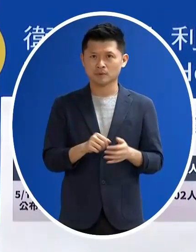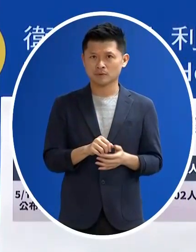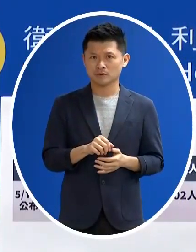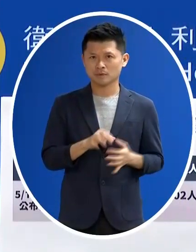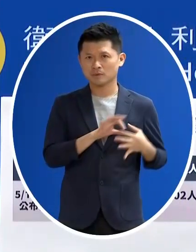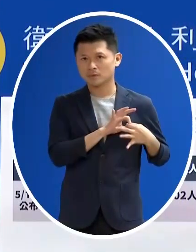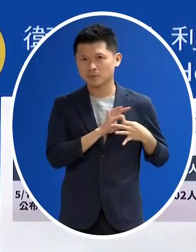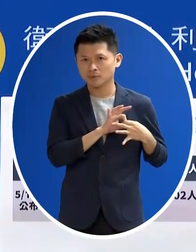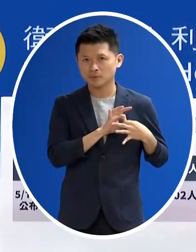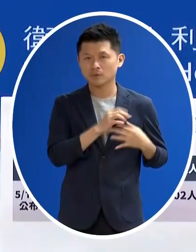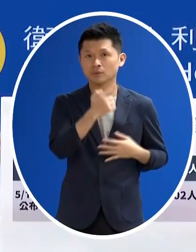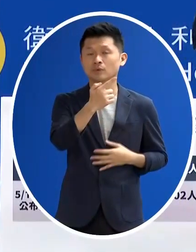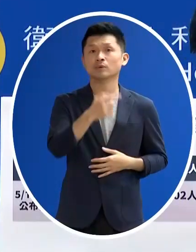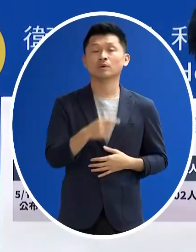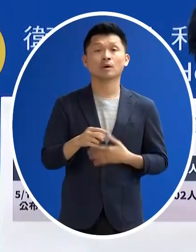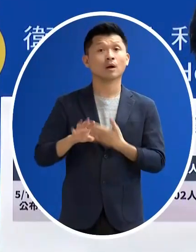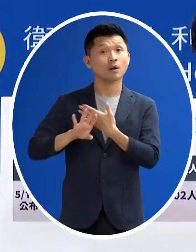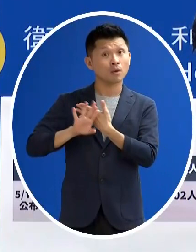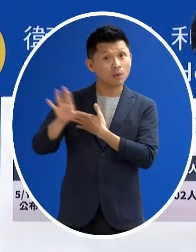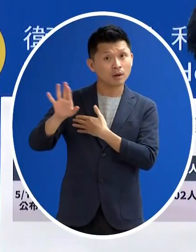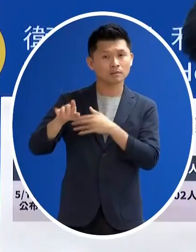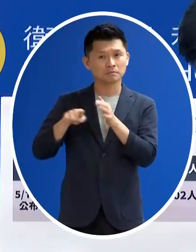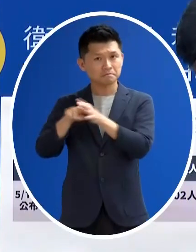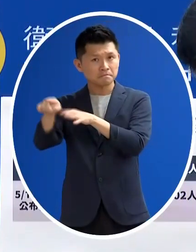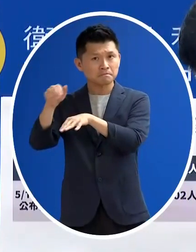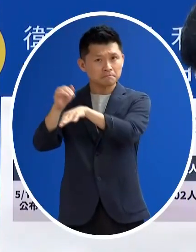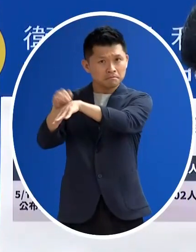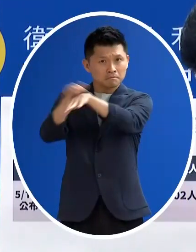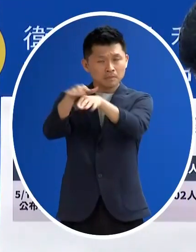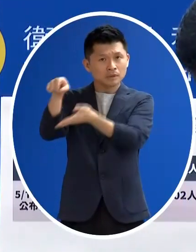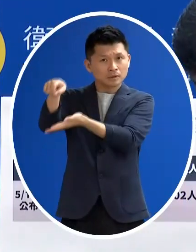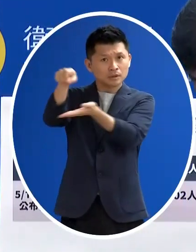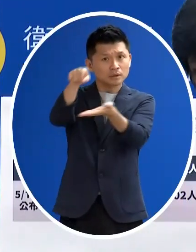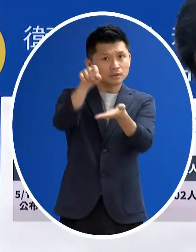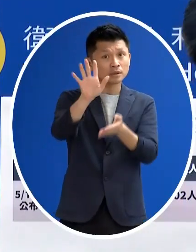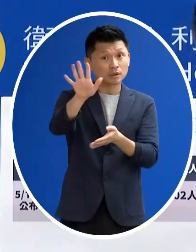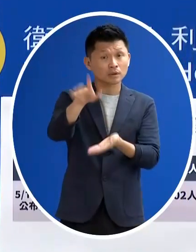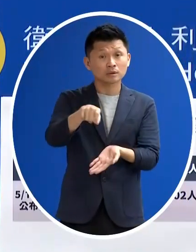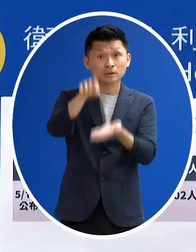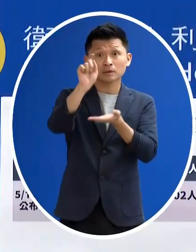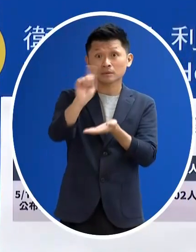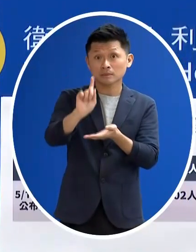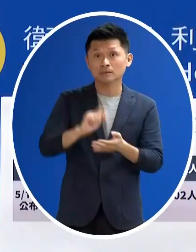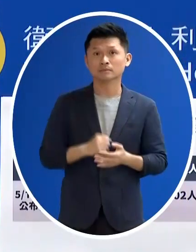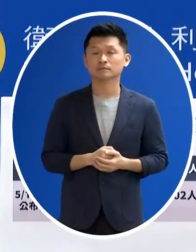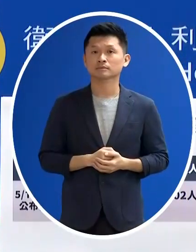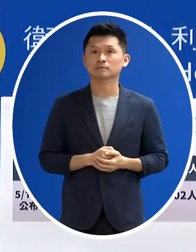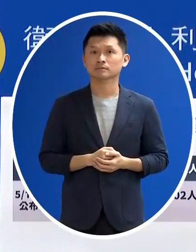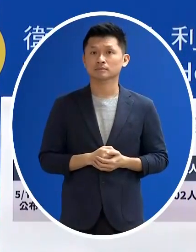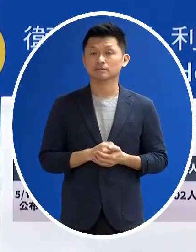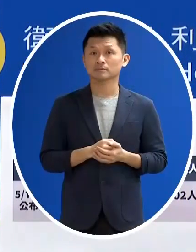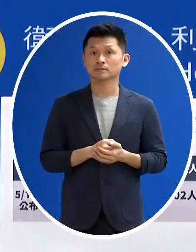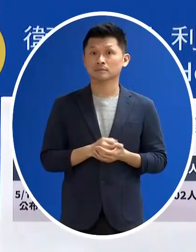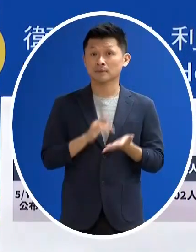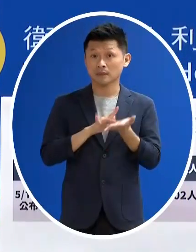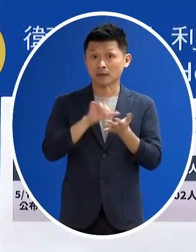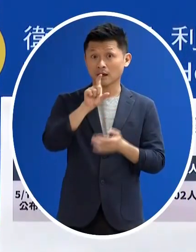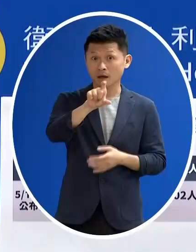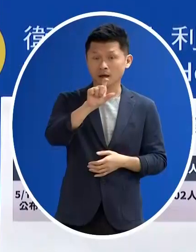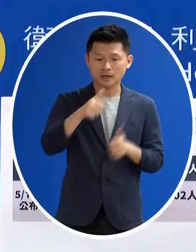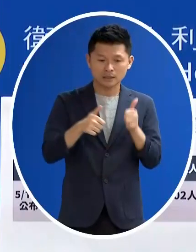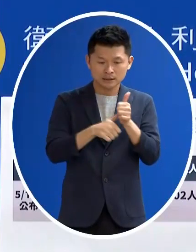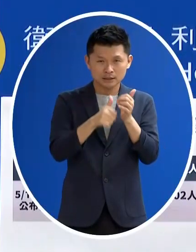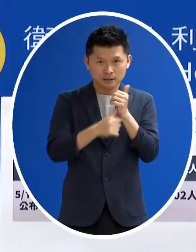有专家、外界其他的专家的一些建议，说是不是可以使用这个抗寄生虫的药